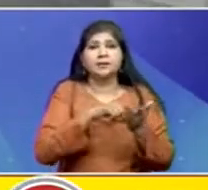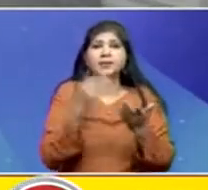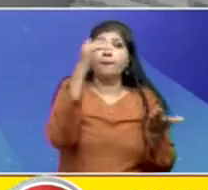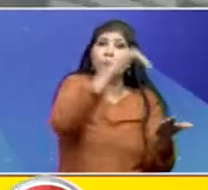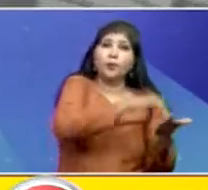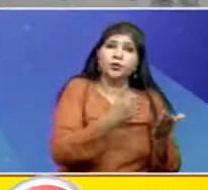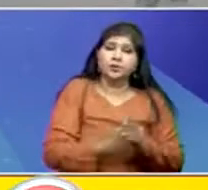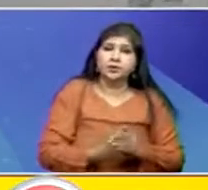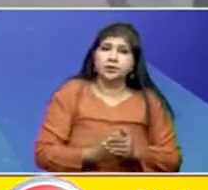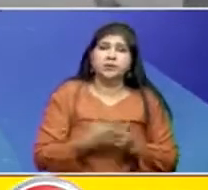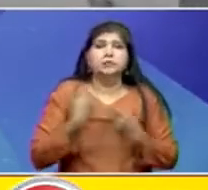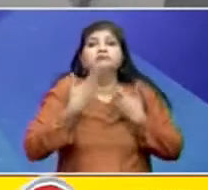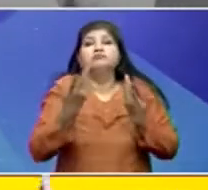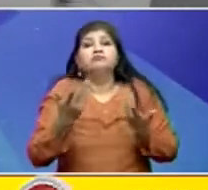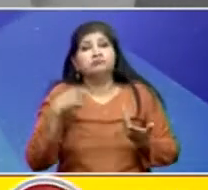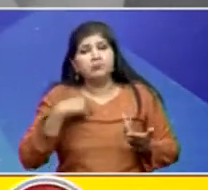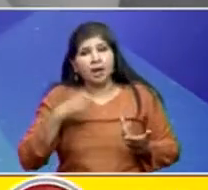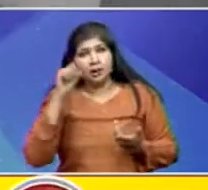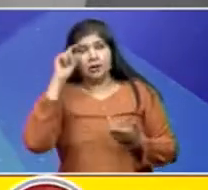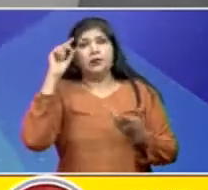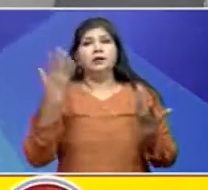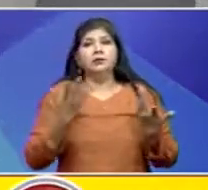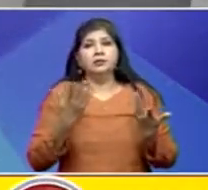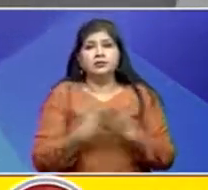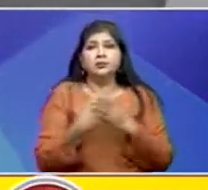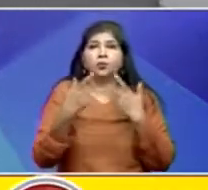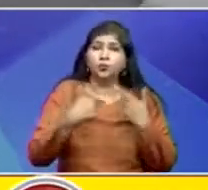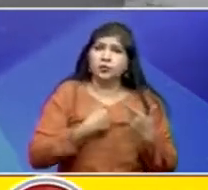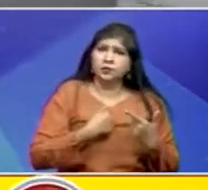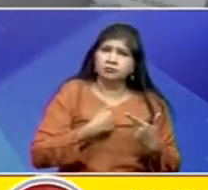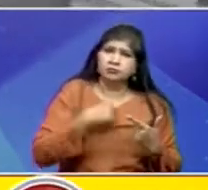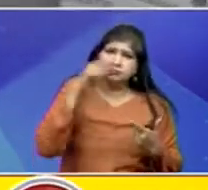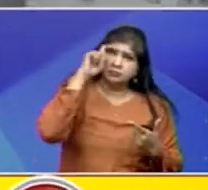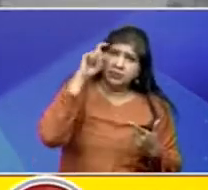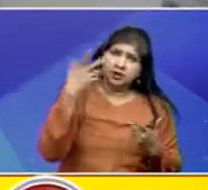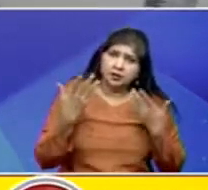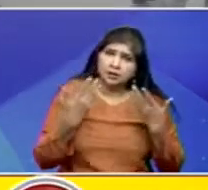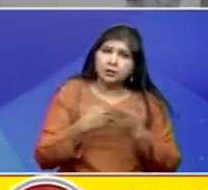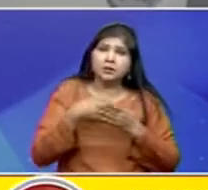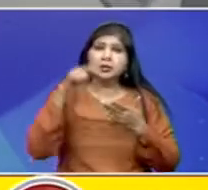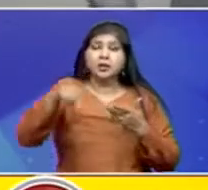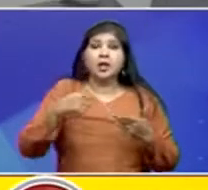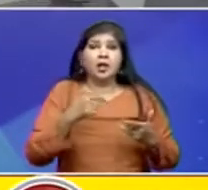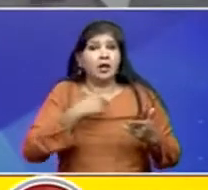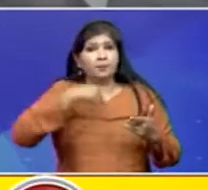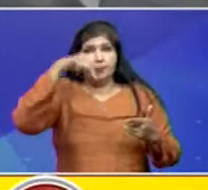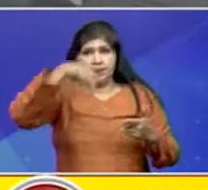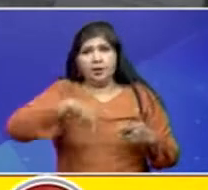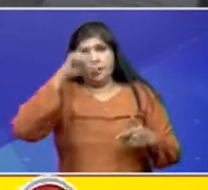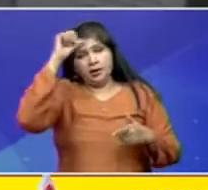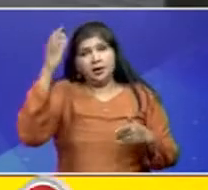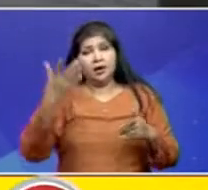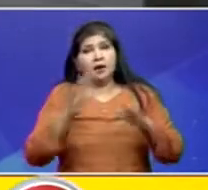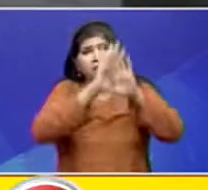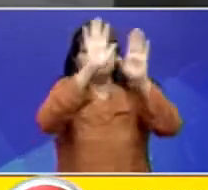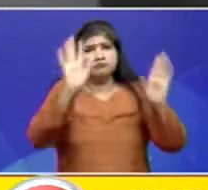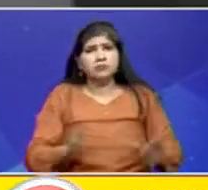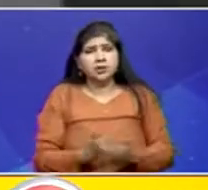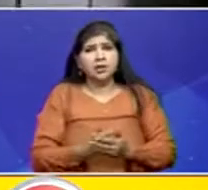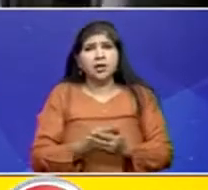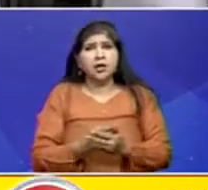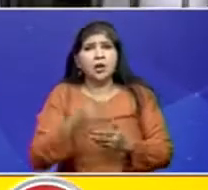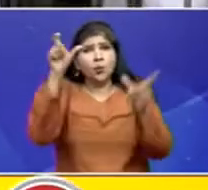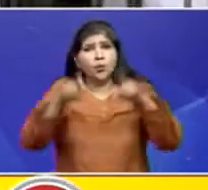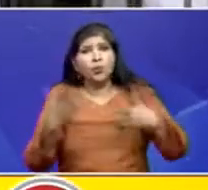तो उन्हें बहुत हैरानी हुई उन्हें मैसूस हुआ कि वे अपने देश और देश का नेत्रुत्त करने वालों के बारे